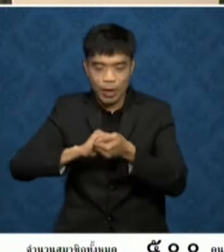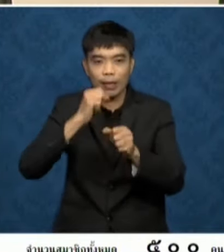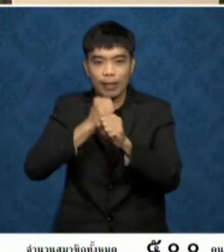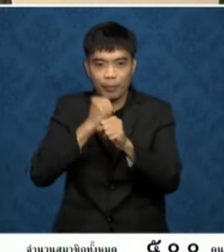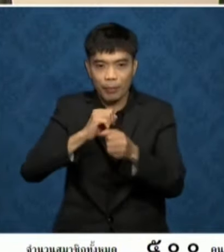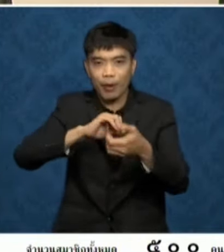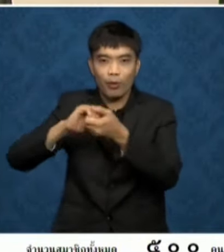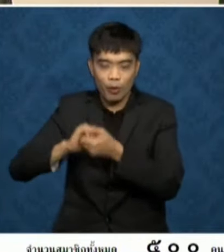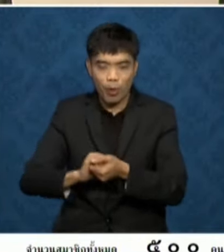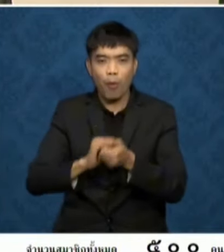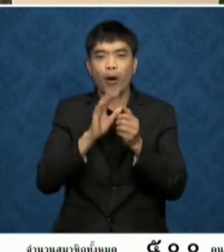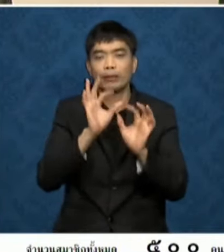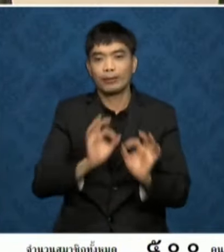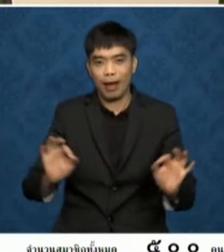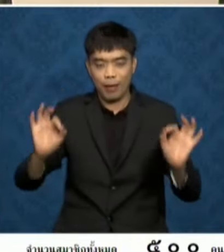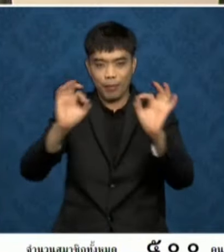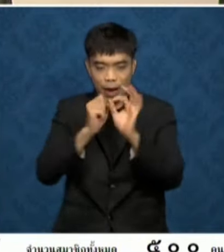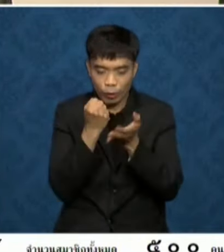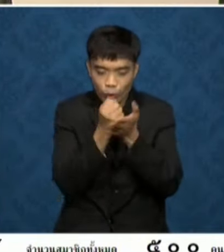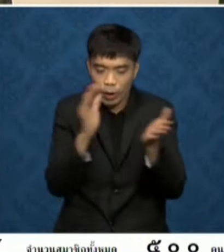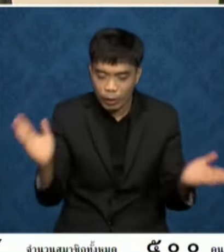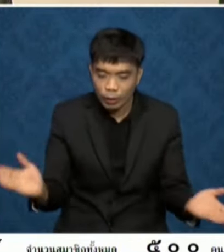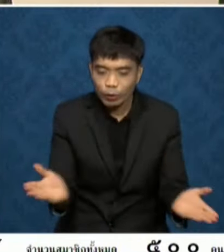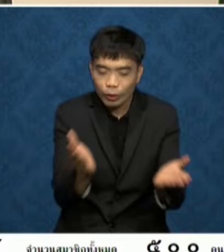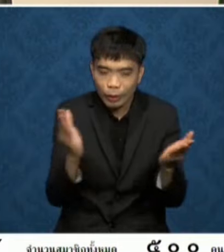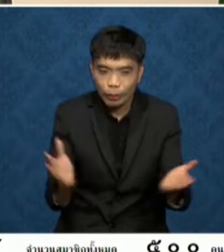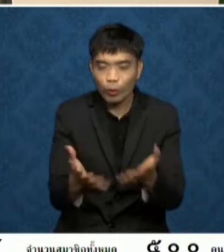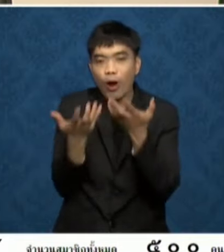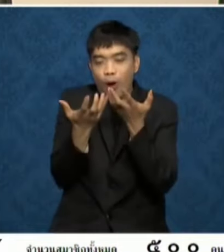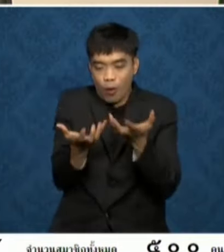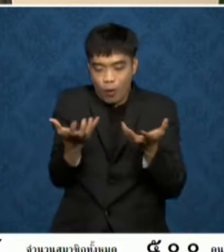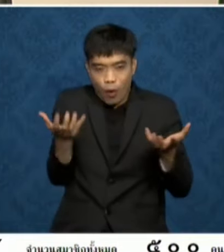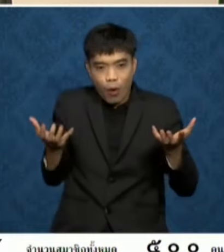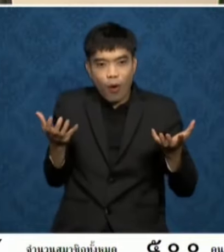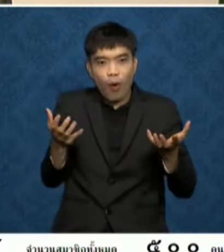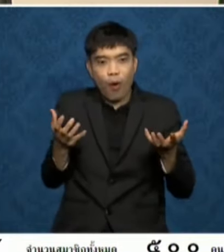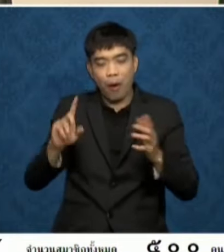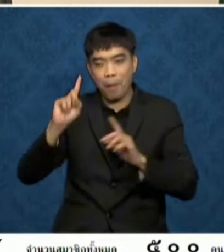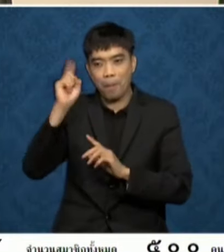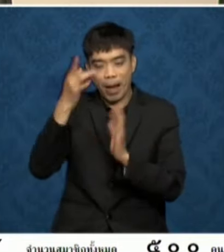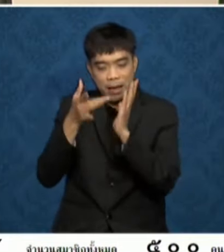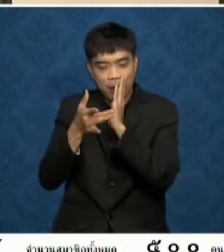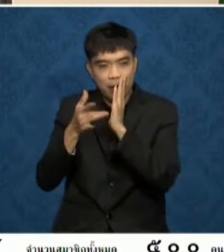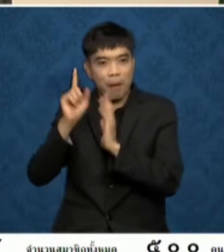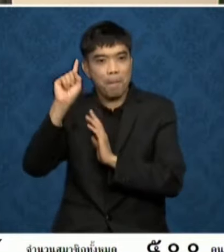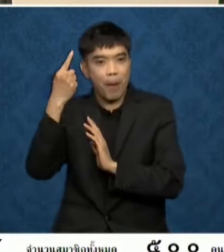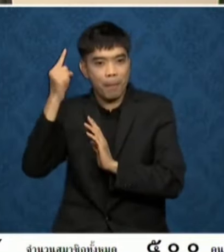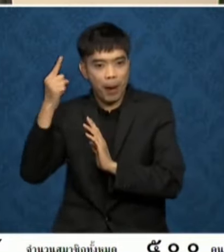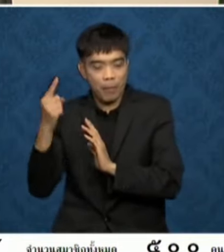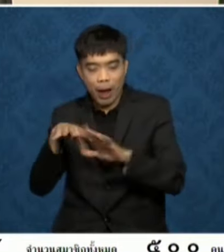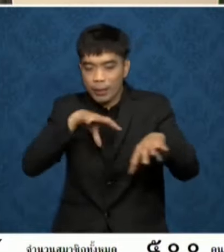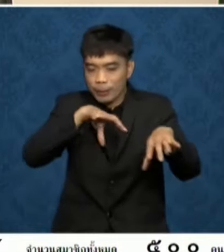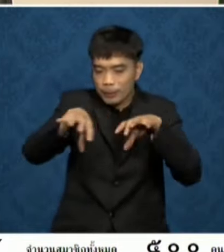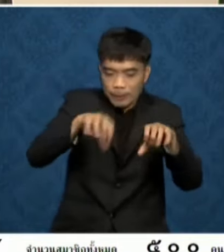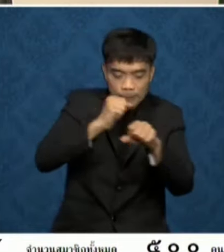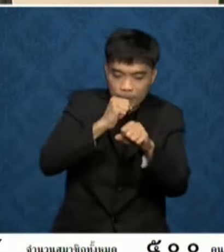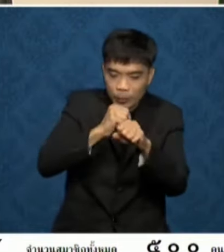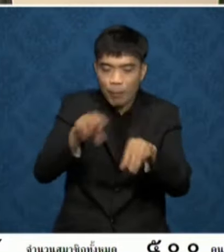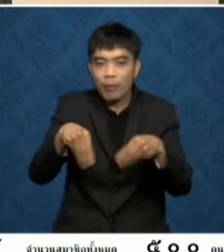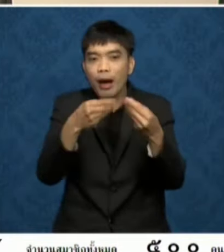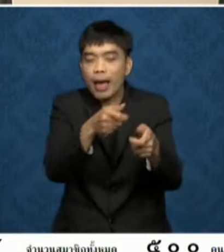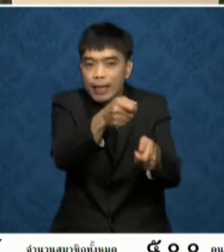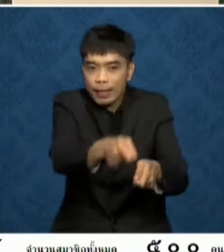ายตลาดนำนวัตกรรมเสริมเพิ่มรายได้นะคะใช้เครื่องมือที่และเทคโนโลยีสมัยใหม่นะคะในการบริหารจัดการเพื่อลดต้นทุนภาค